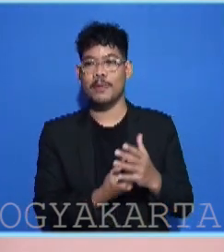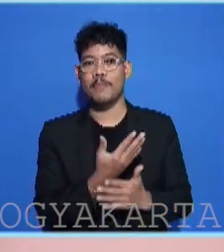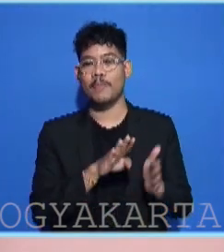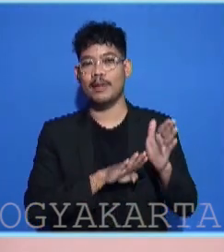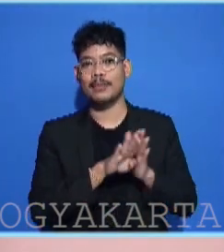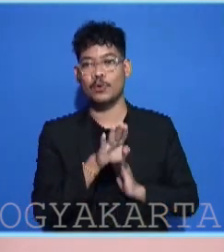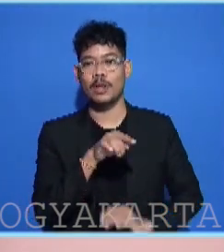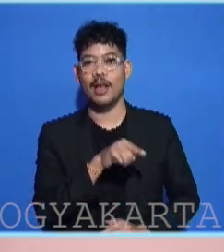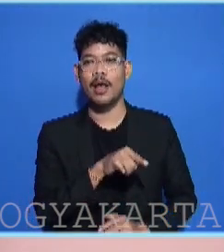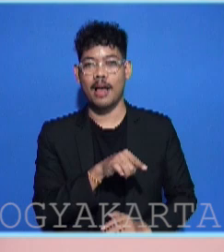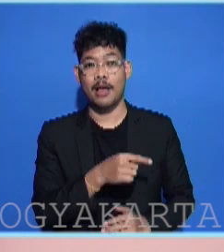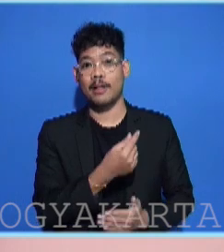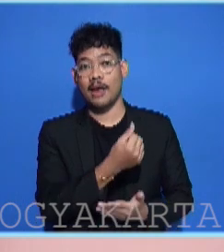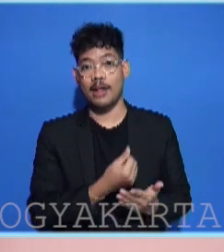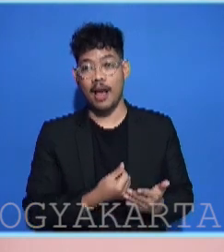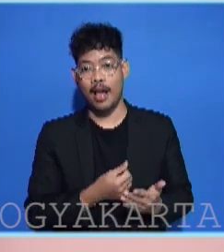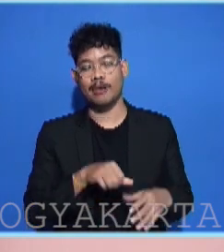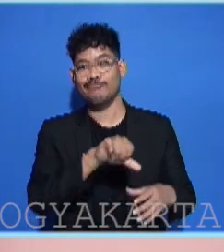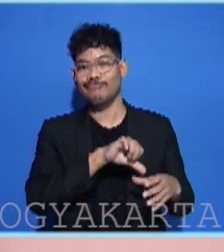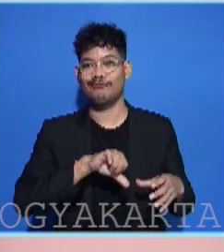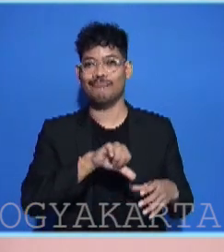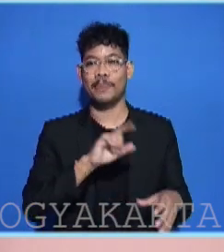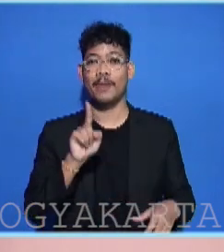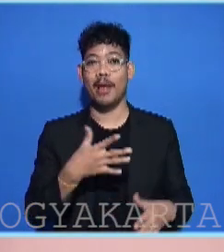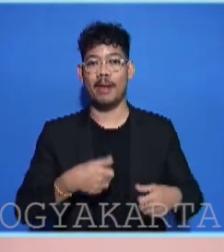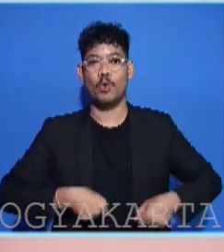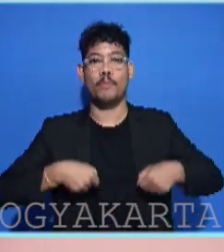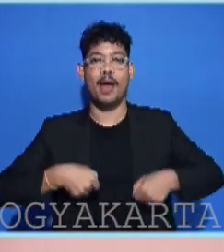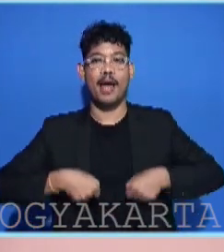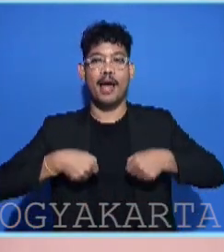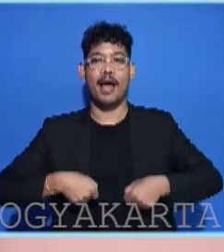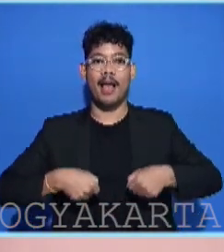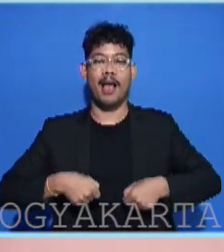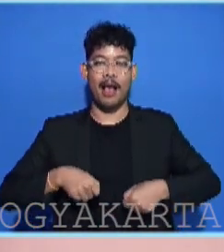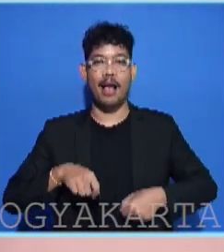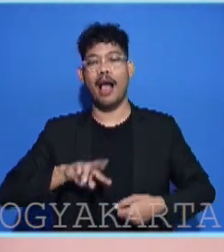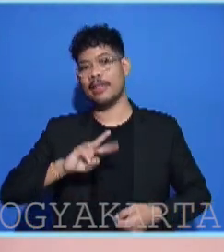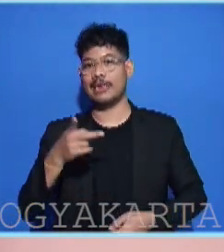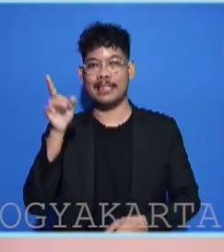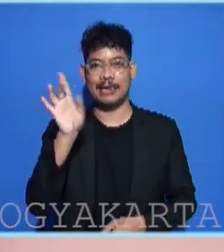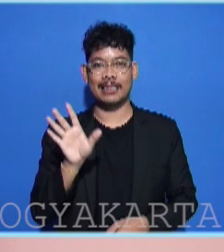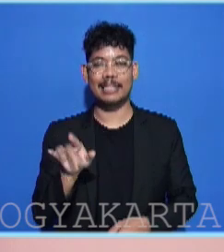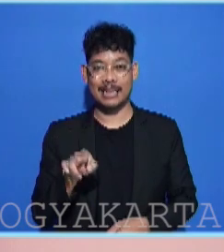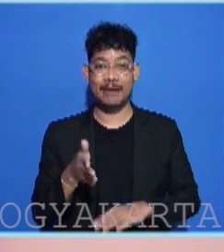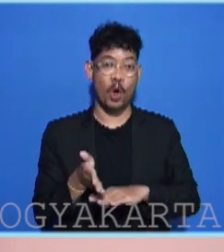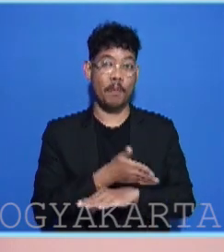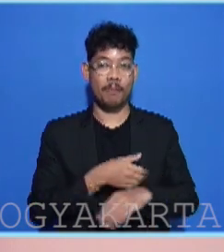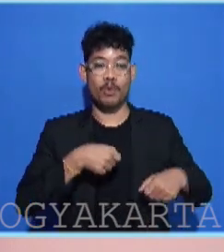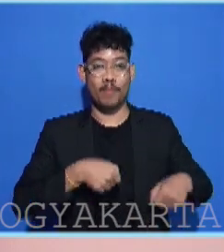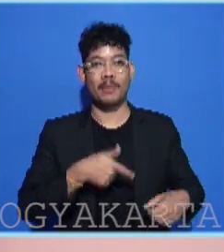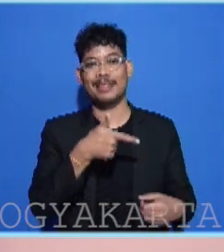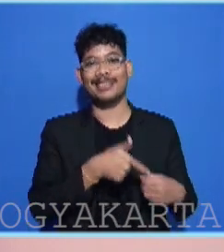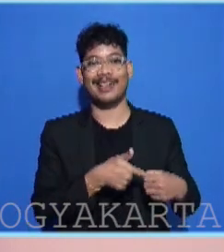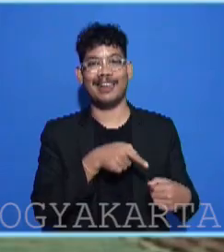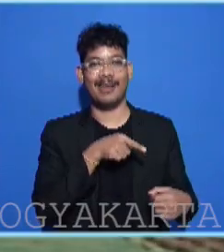biaya operasional pengairan lahan mereka dengan menggunakan pompa air bertenaga listrik. Sebelumnya petani menggunakan bahan bakar minyak yang memakan